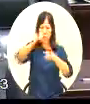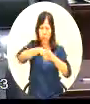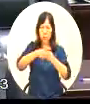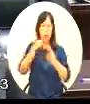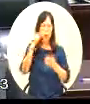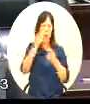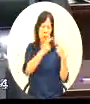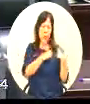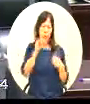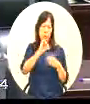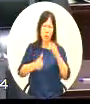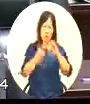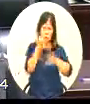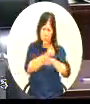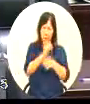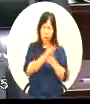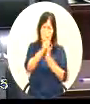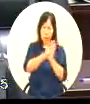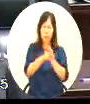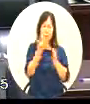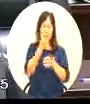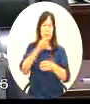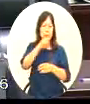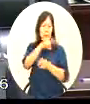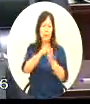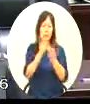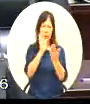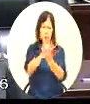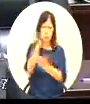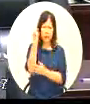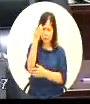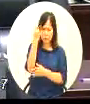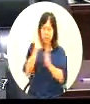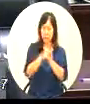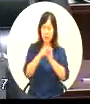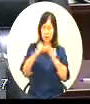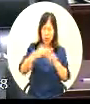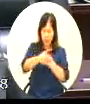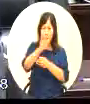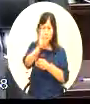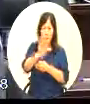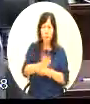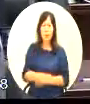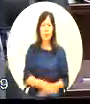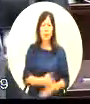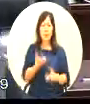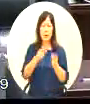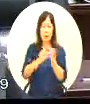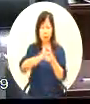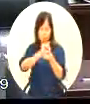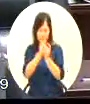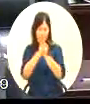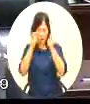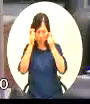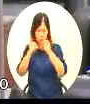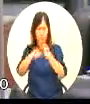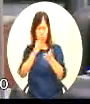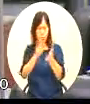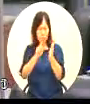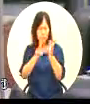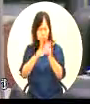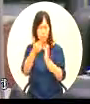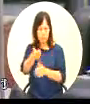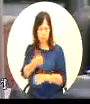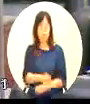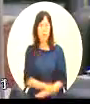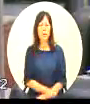英文当选，将会是我们台湾迈向新的一个里程碑，也会是我们翻转高雄最好的机会。那我们